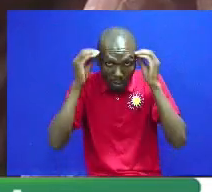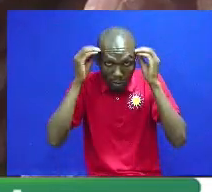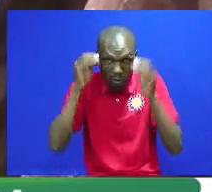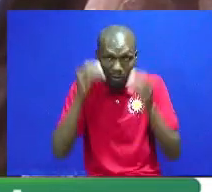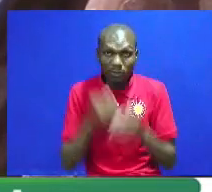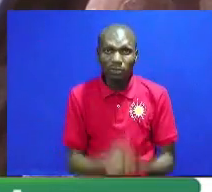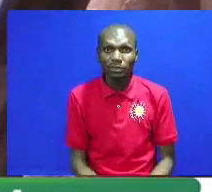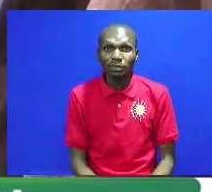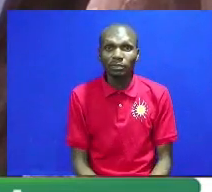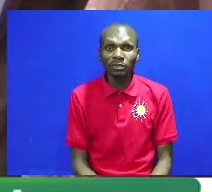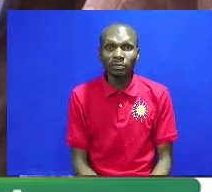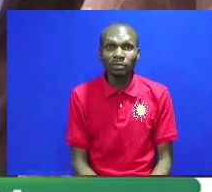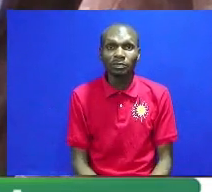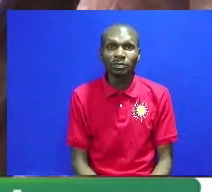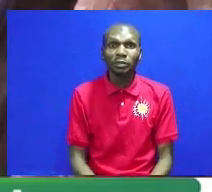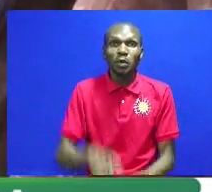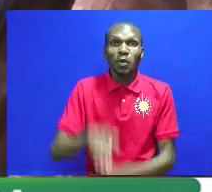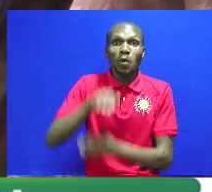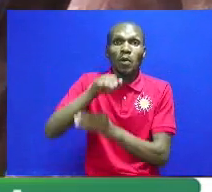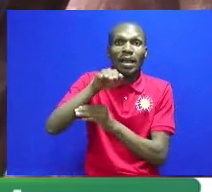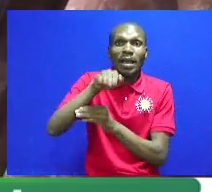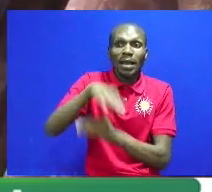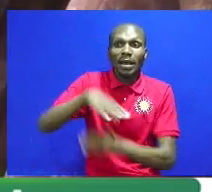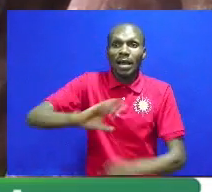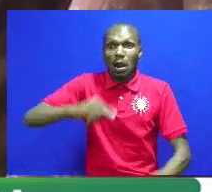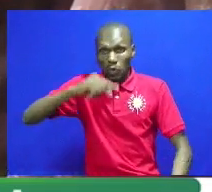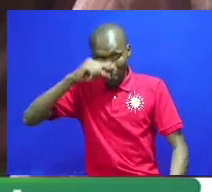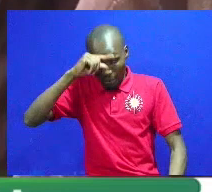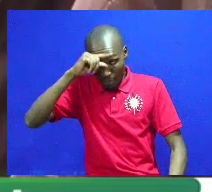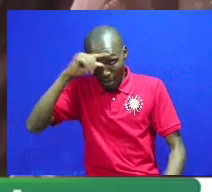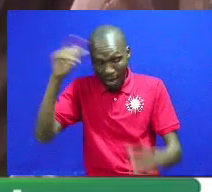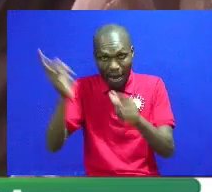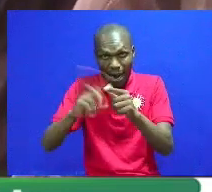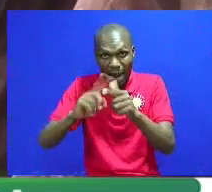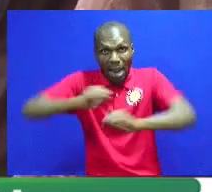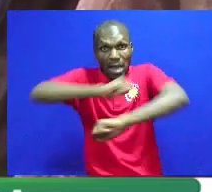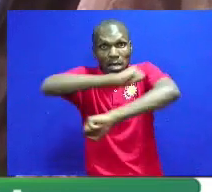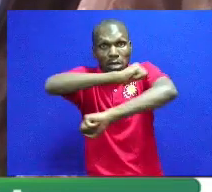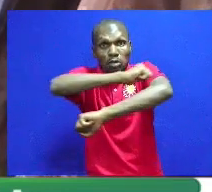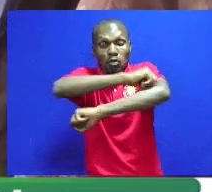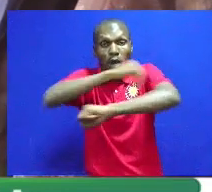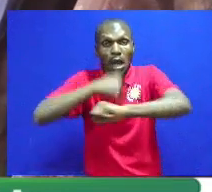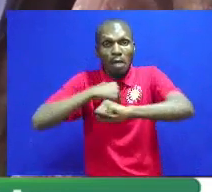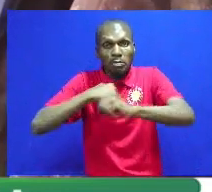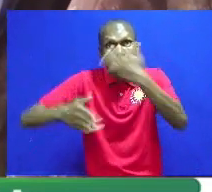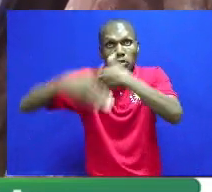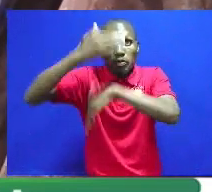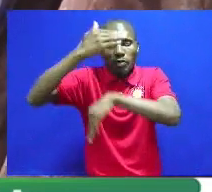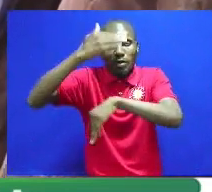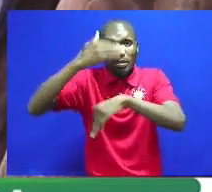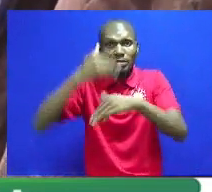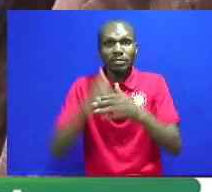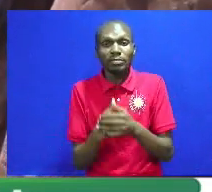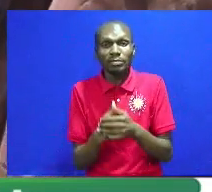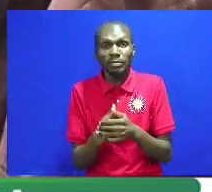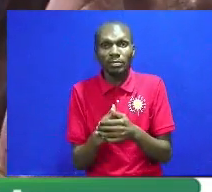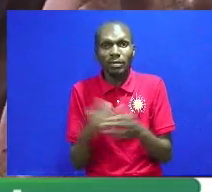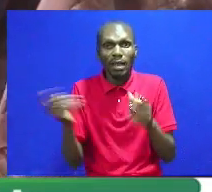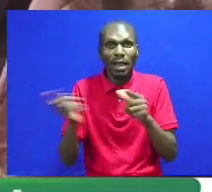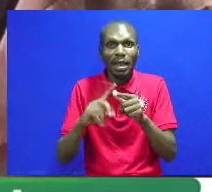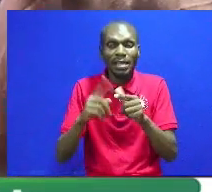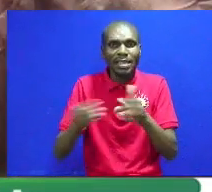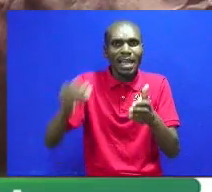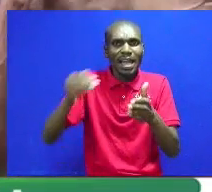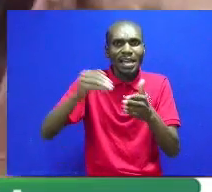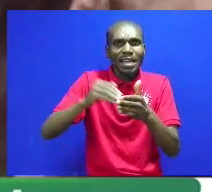tutura sabi kaunti, tubuate abawa okura chifukuru, University, but benefit as it